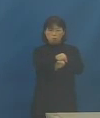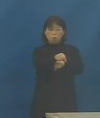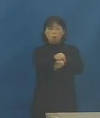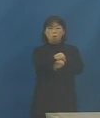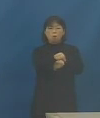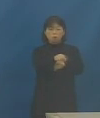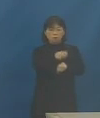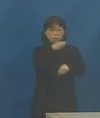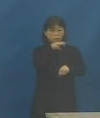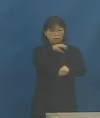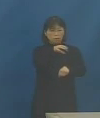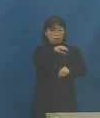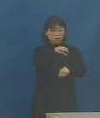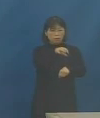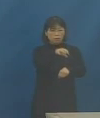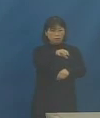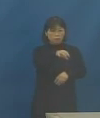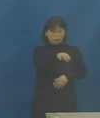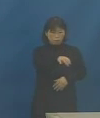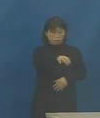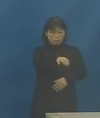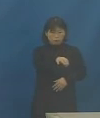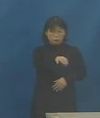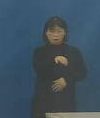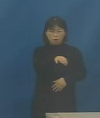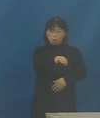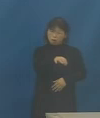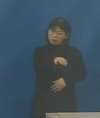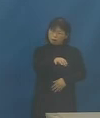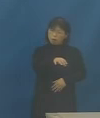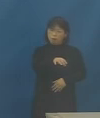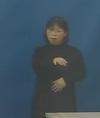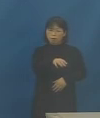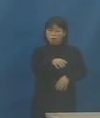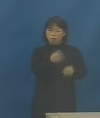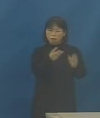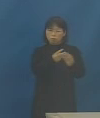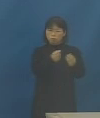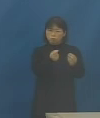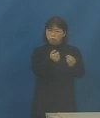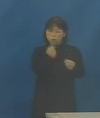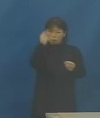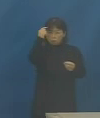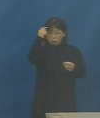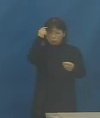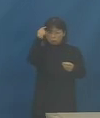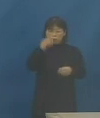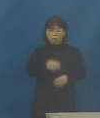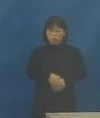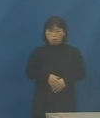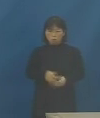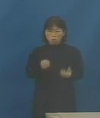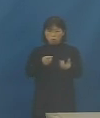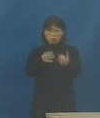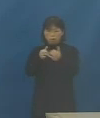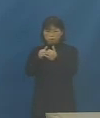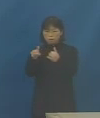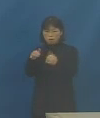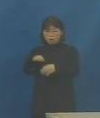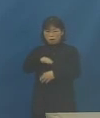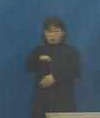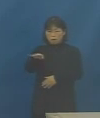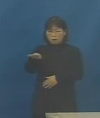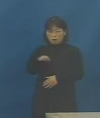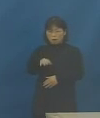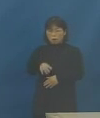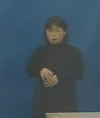あの現場を活活だったと把握しておりますがこれだけ大きく増やしてあの繁多川の方がかなりそれに